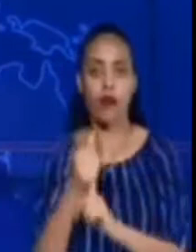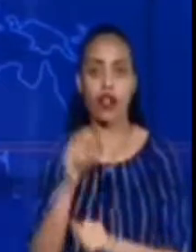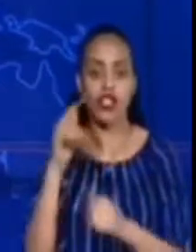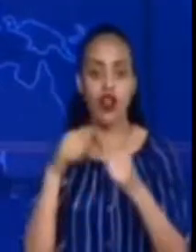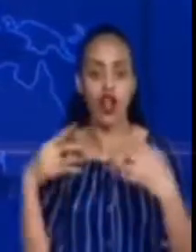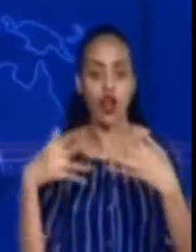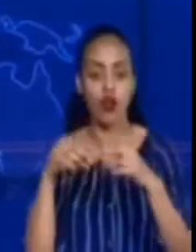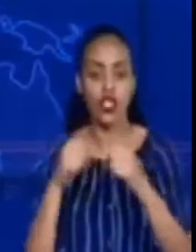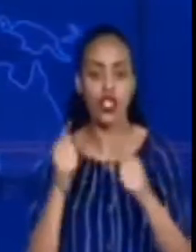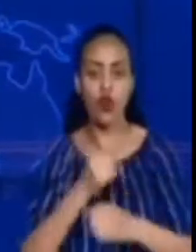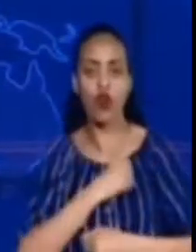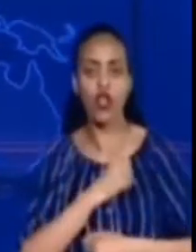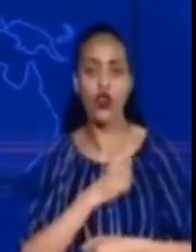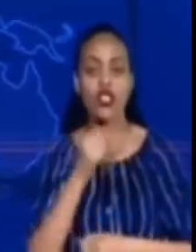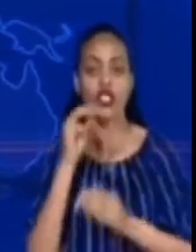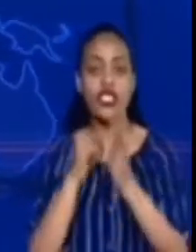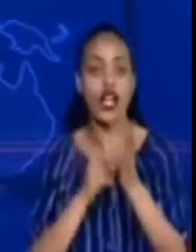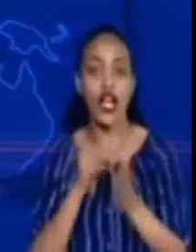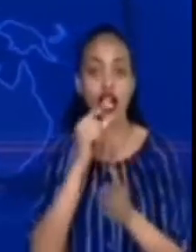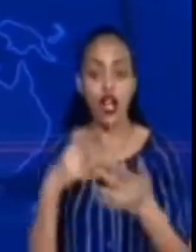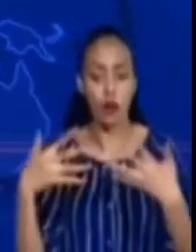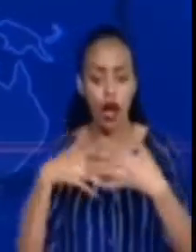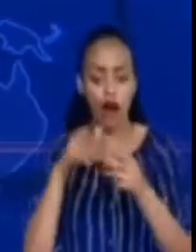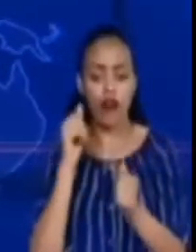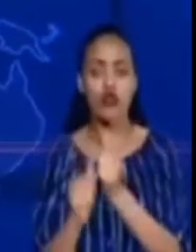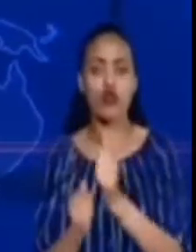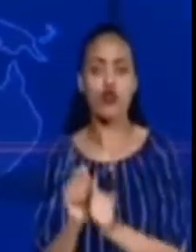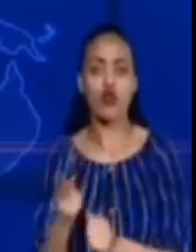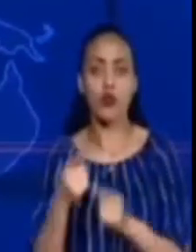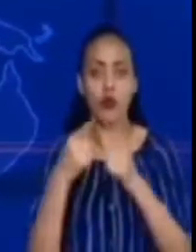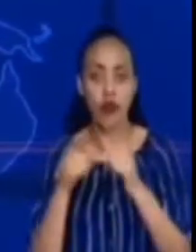ጂኦግራፊካሊ ቦታ መሬት ይዞታ የሌለው፣